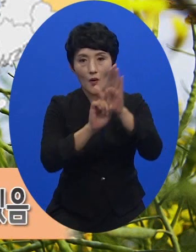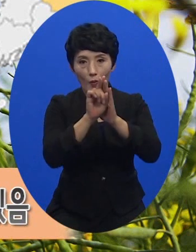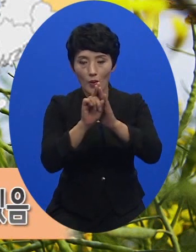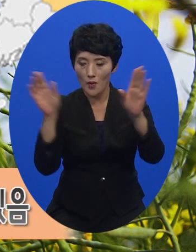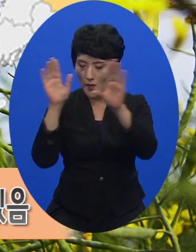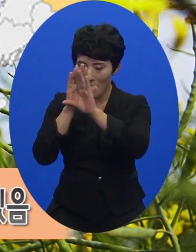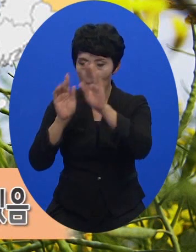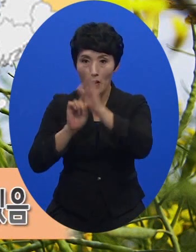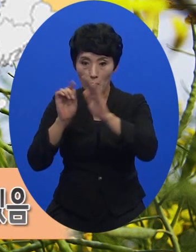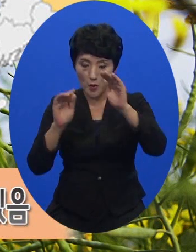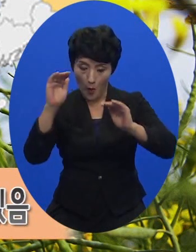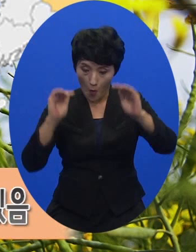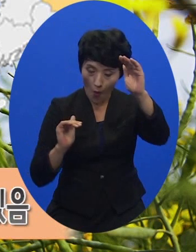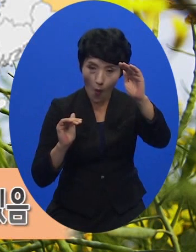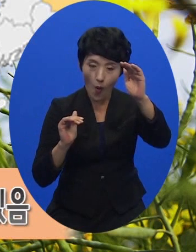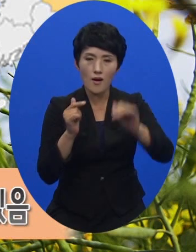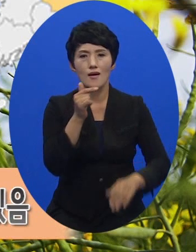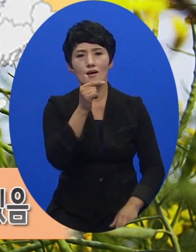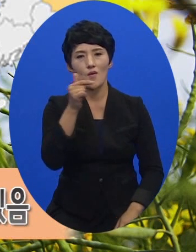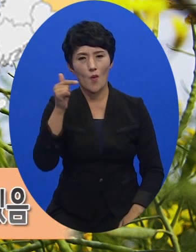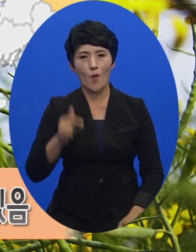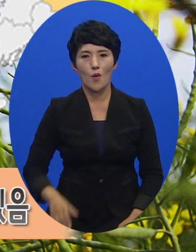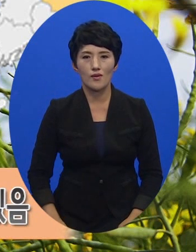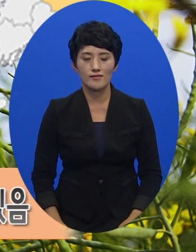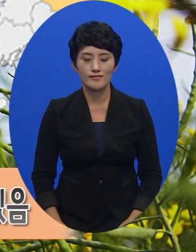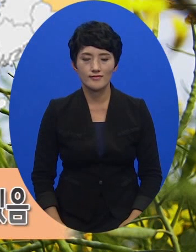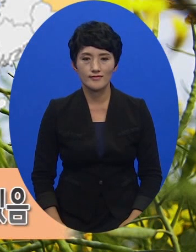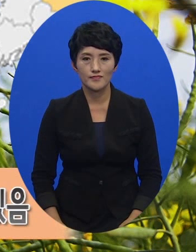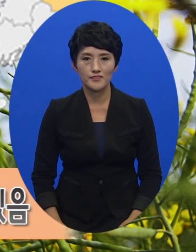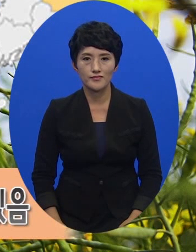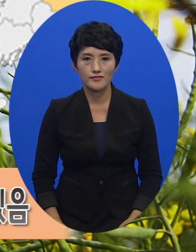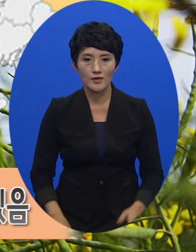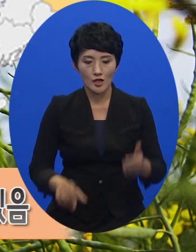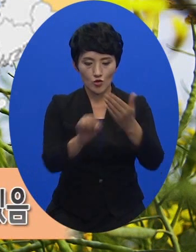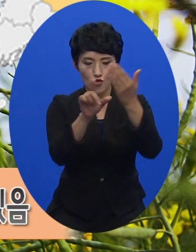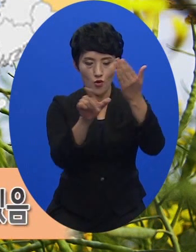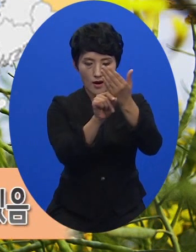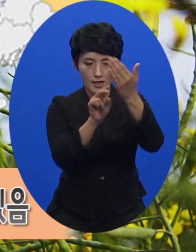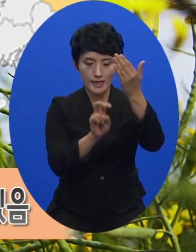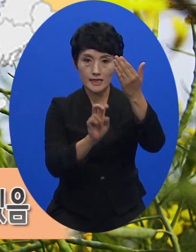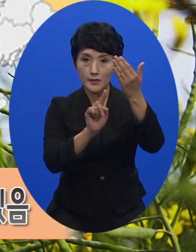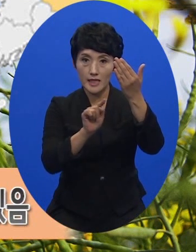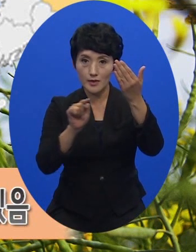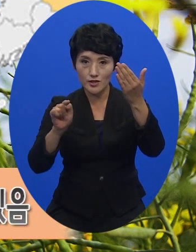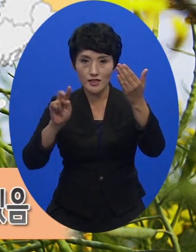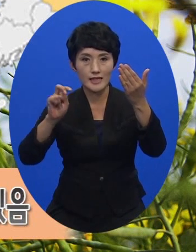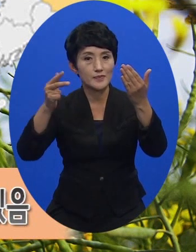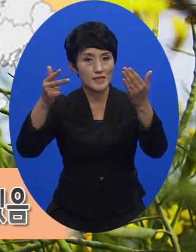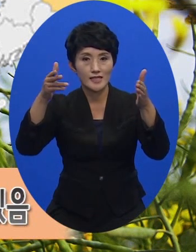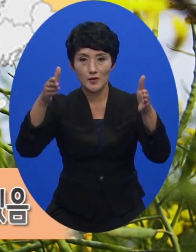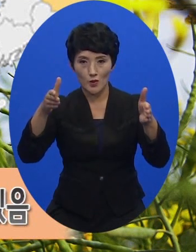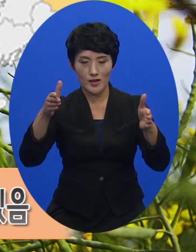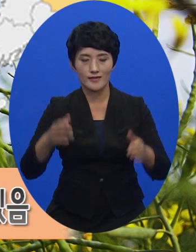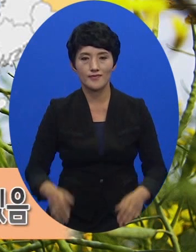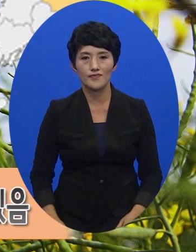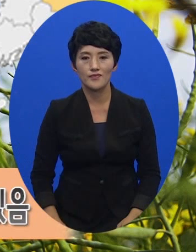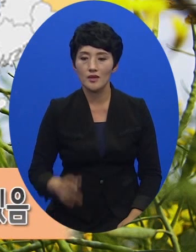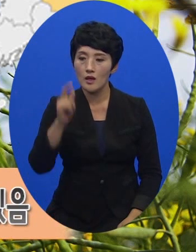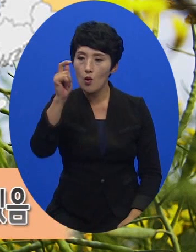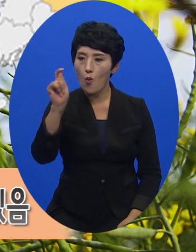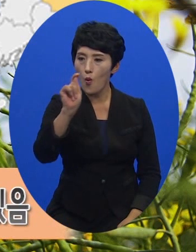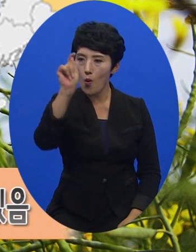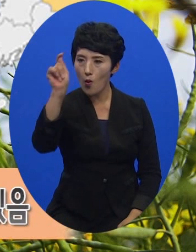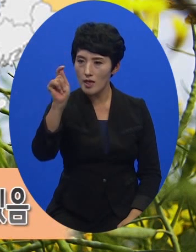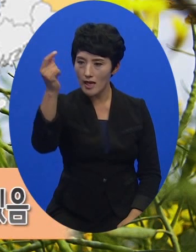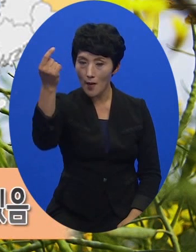기온 변화가 크게 씁니다 1주 * 상세 내용 보시면 우선 9월 21일부터 9월 27일까지 는 고기압의